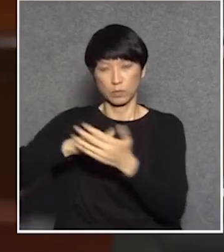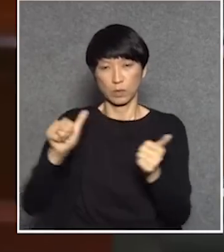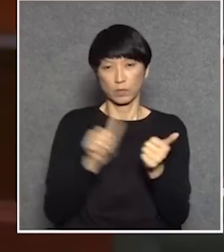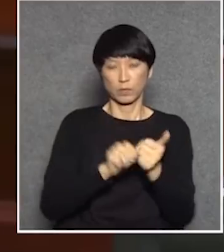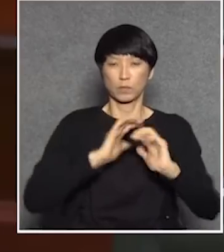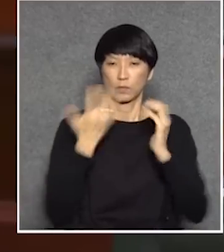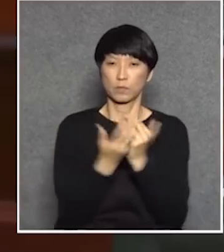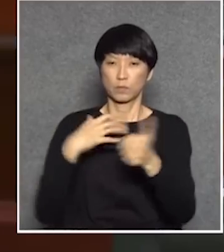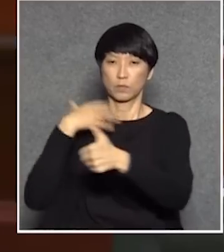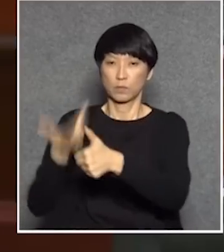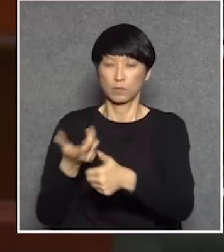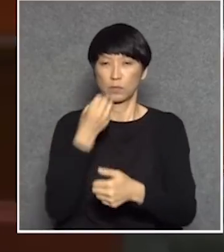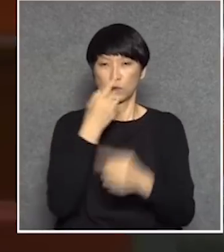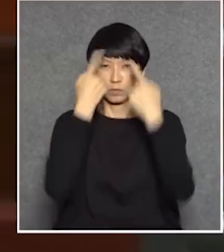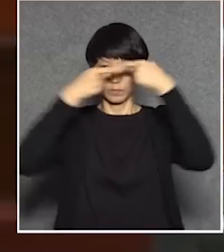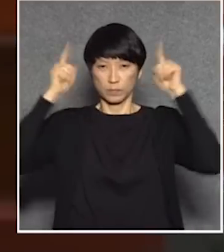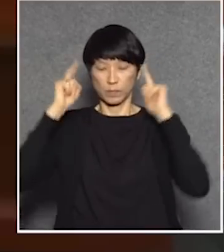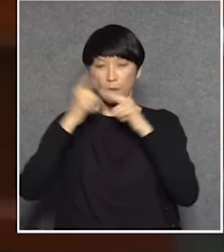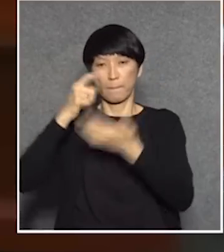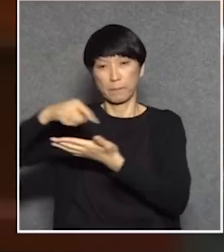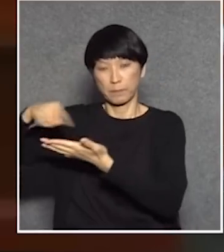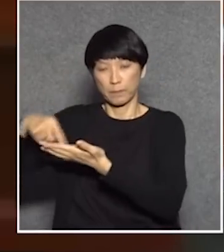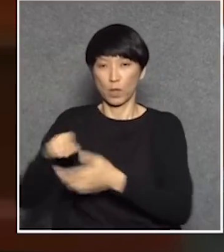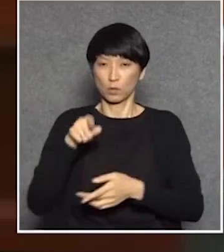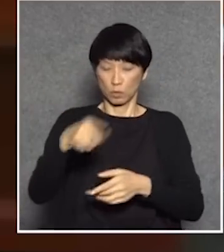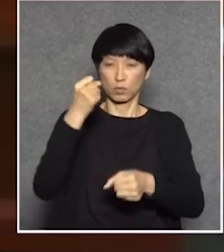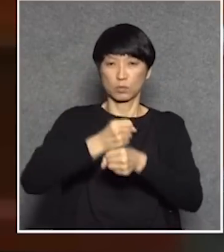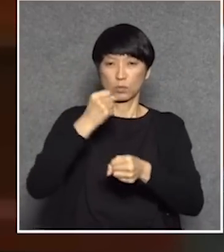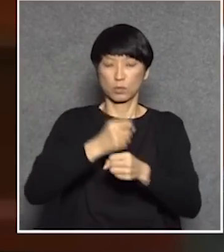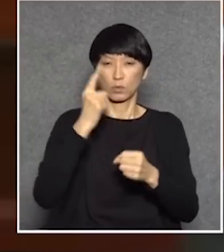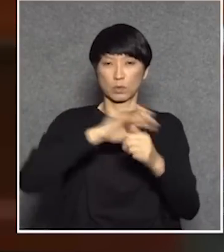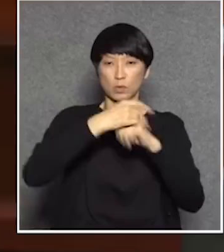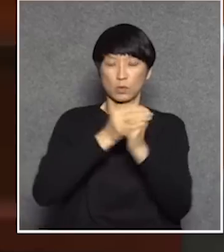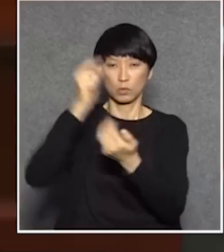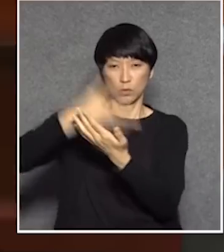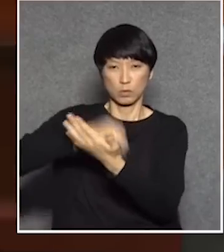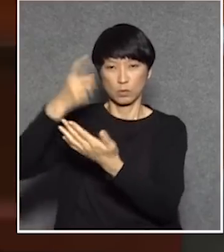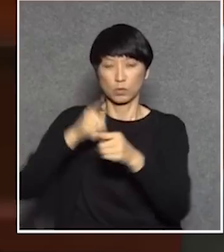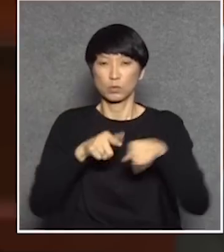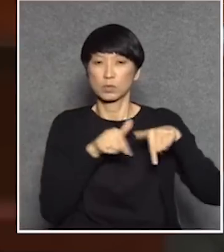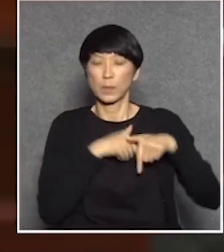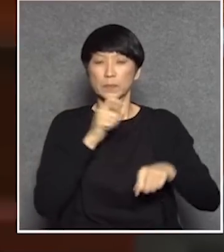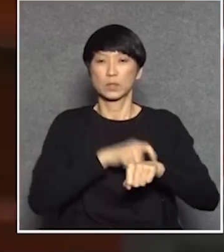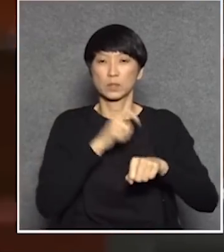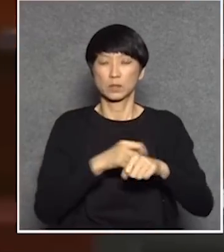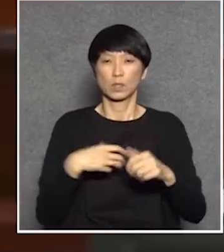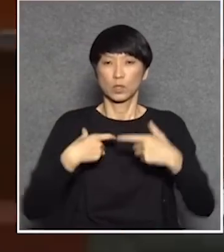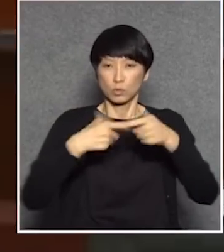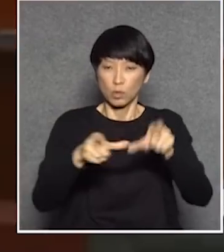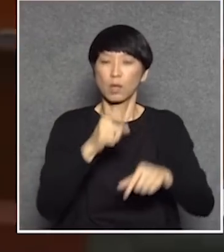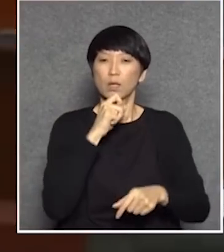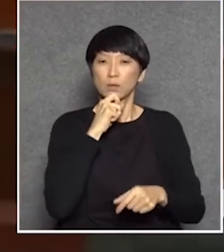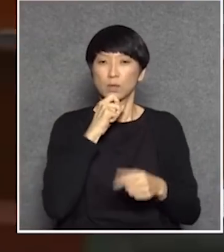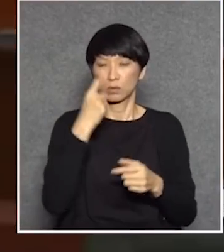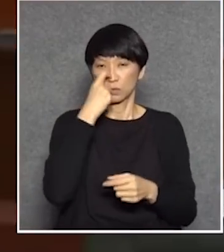託這個港大做民意調查，這個就是他做這個一國兩制研究中心的時候啊，受薪的大佬梁振